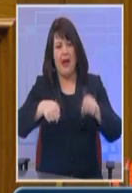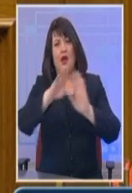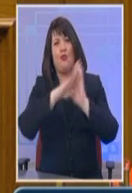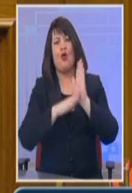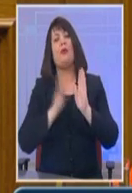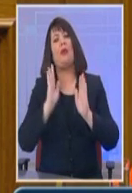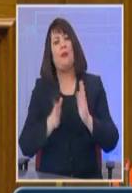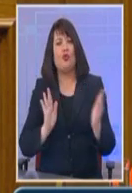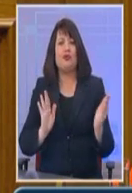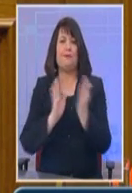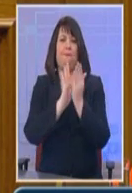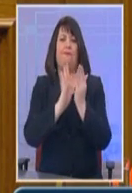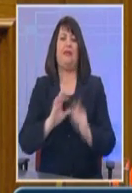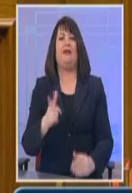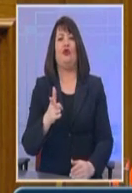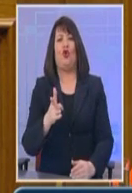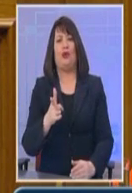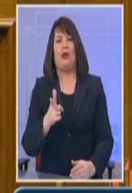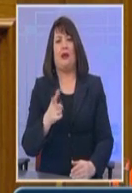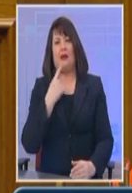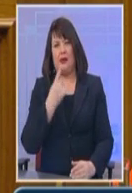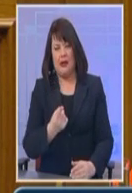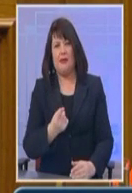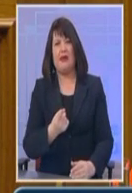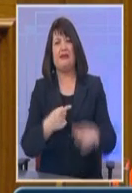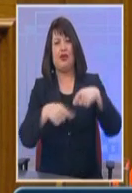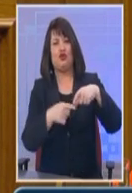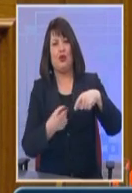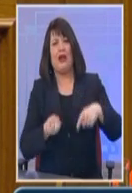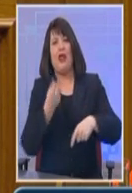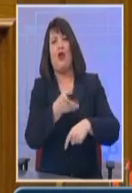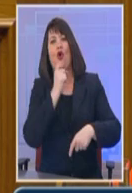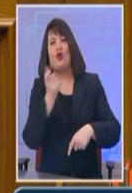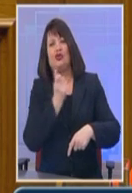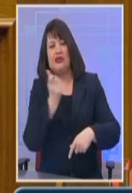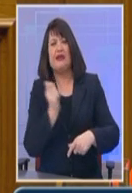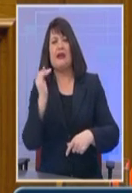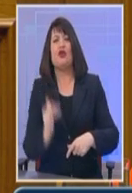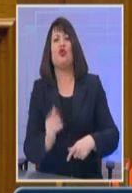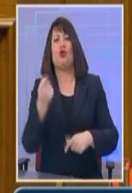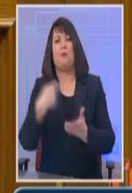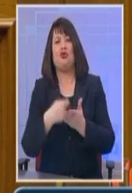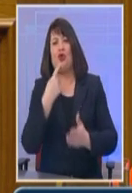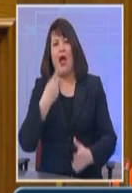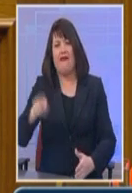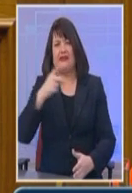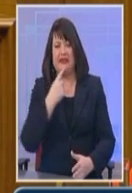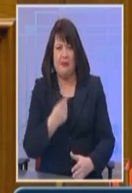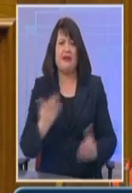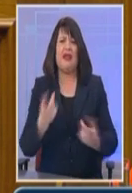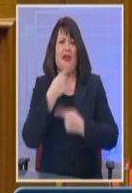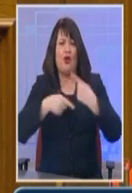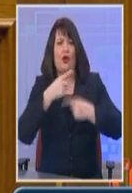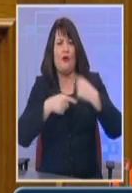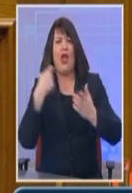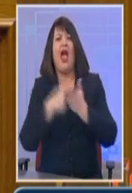φτώχεια. Όπως δήθεν θα δίνατε τη 13η σύνταξη, την αύξηση στον κατώτερο μισθό και βέβαια θα επαναφέρατε και